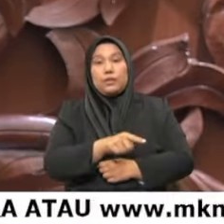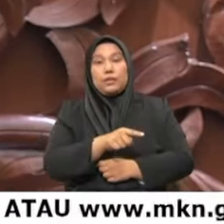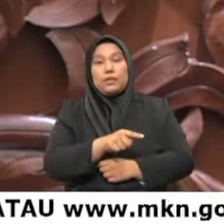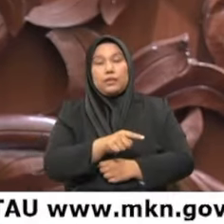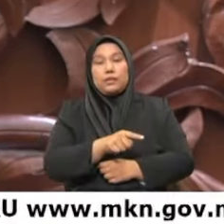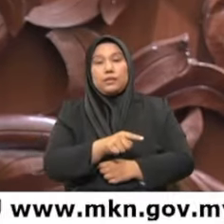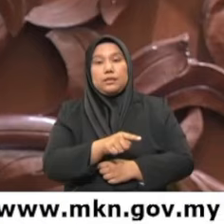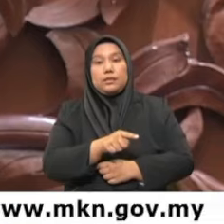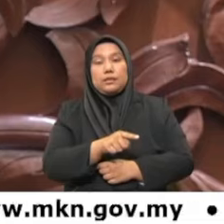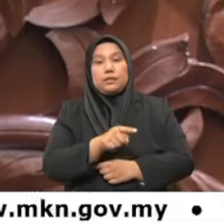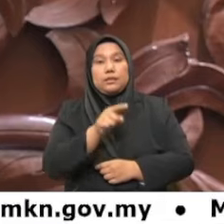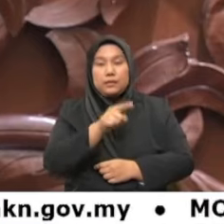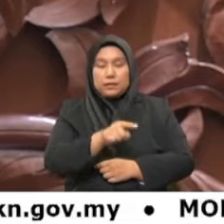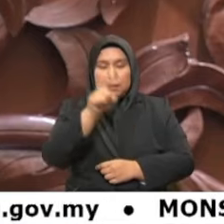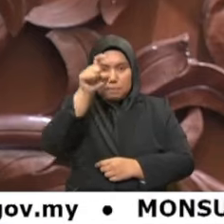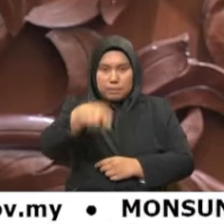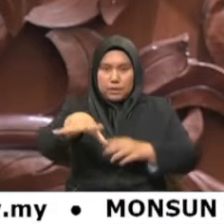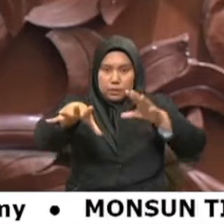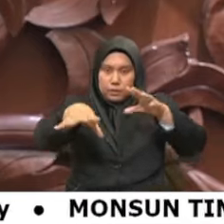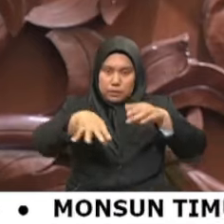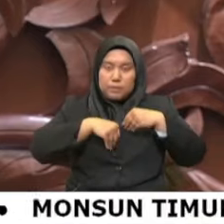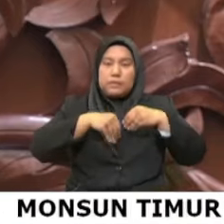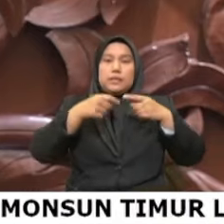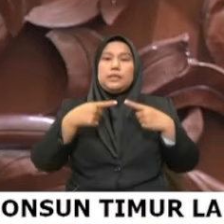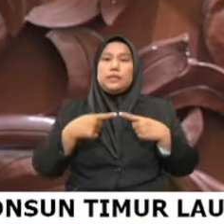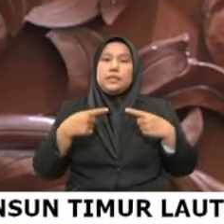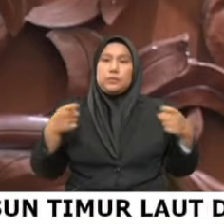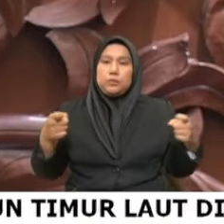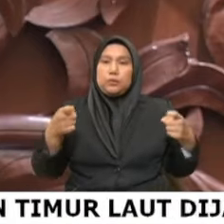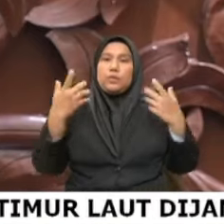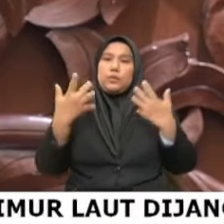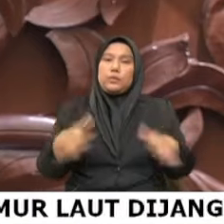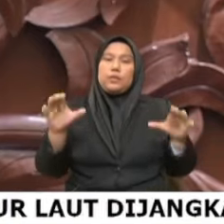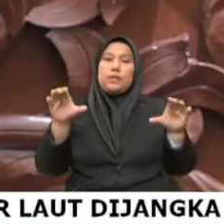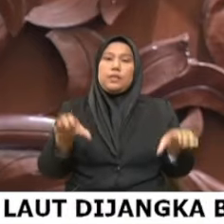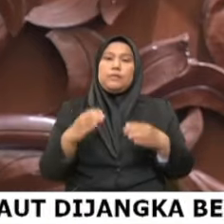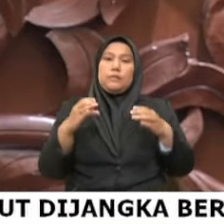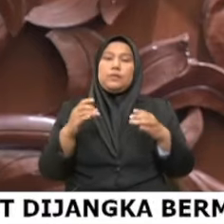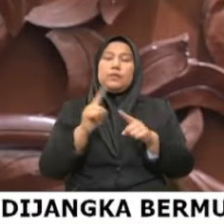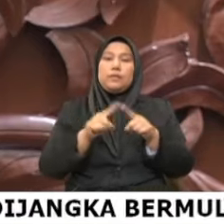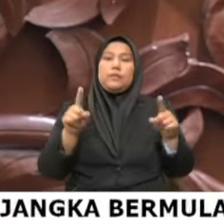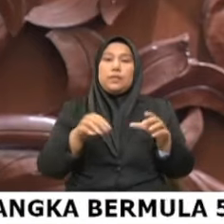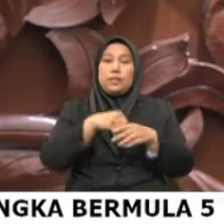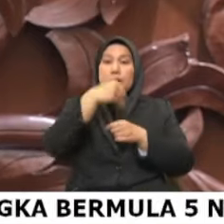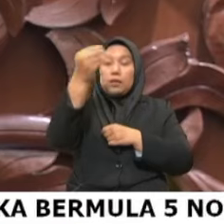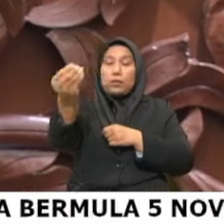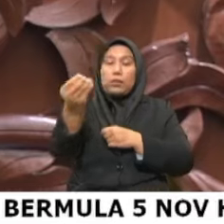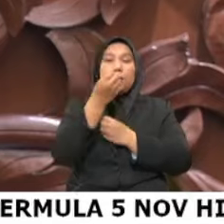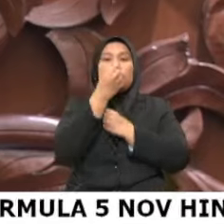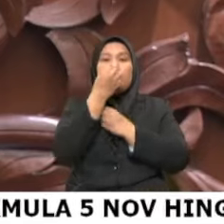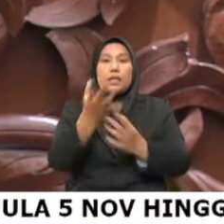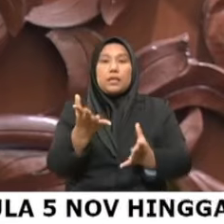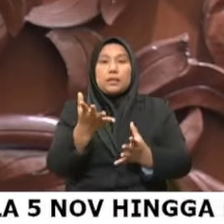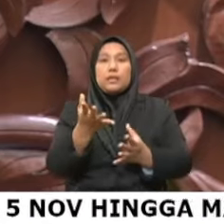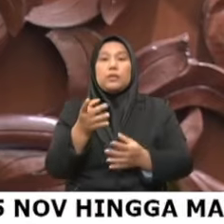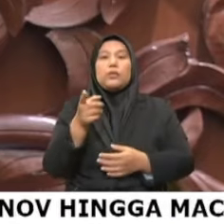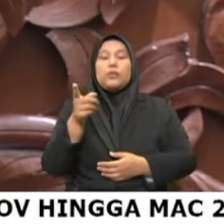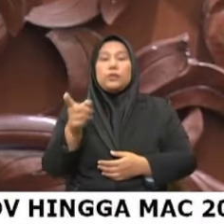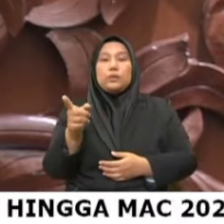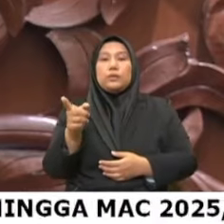harus terimalah. Itu ialah keputusan yang dibuat. Tapi untuk keluar dan mengatakan saya